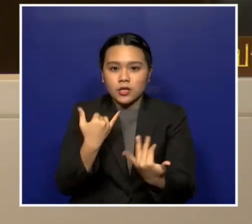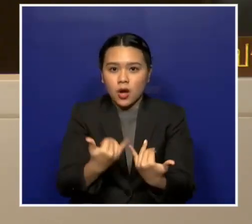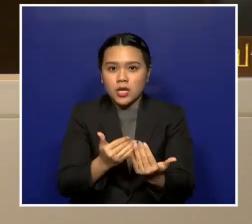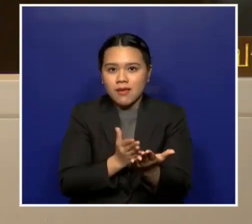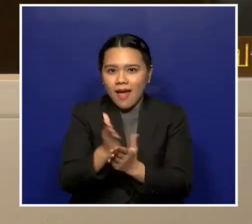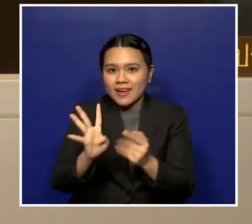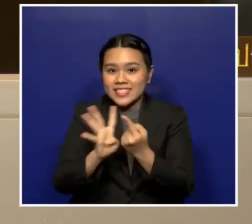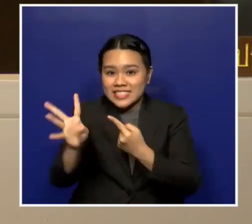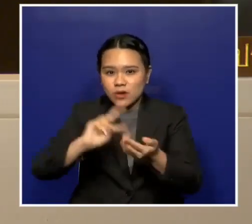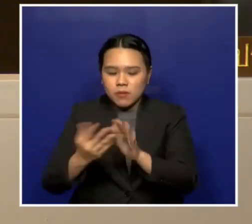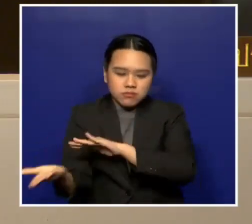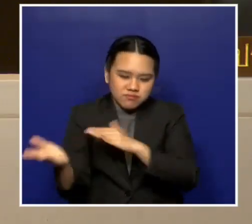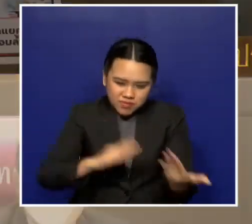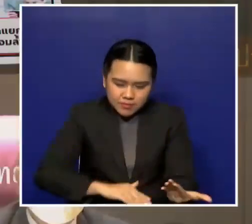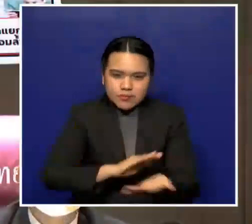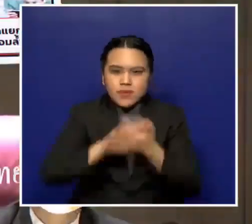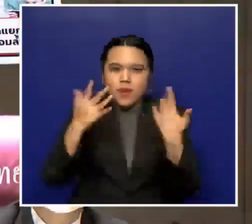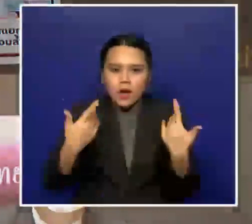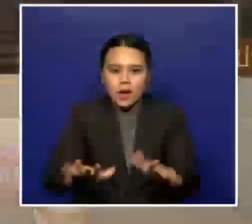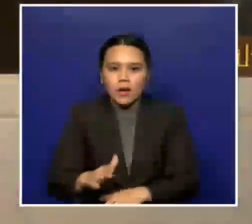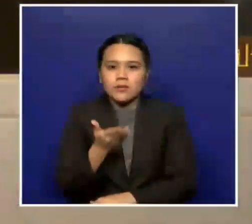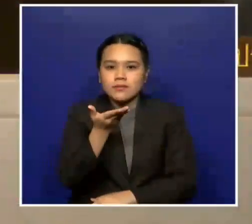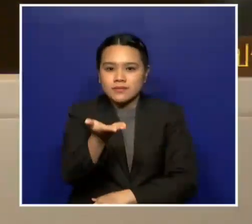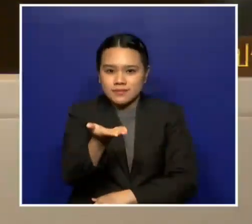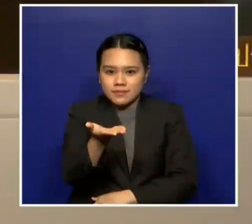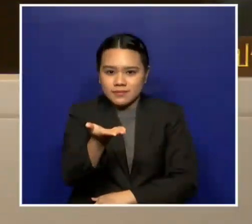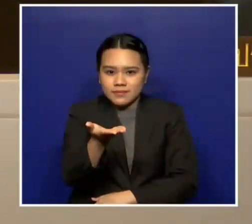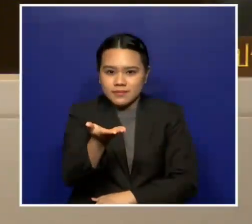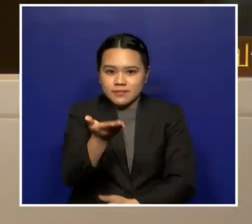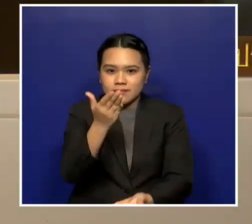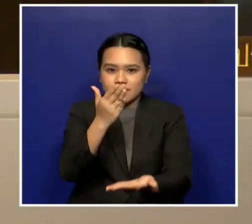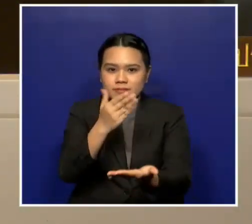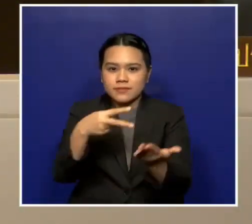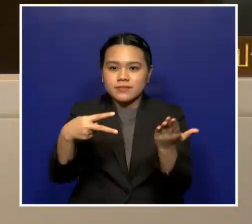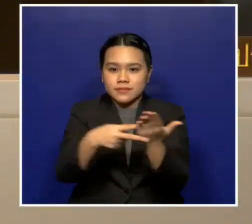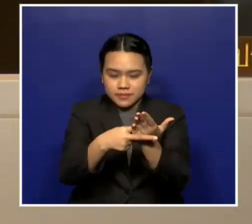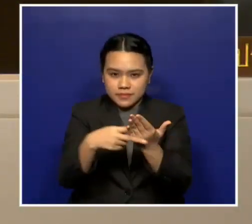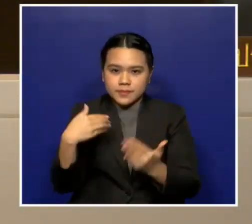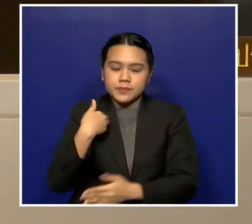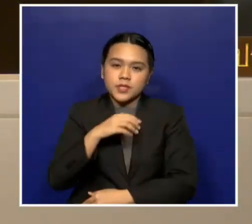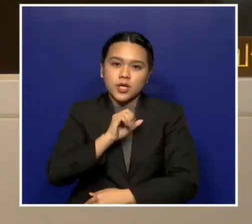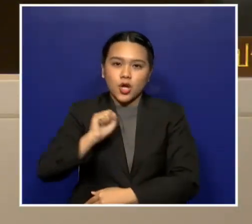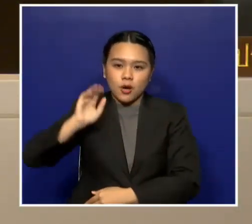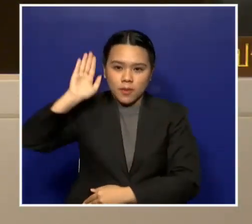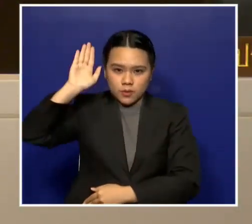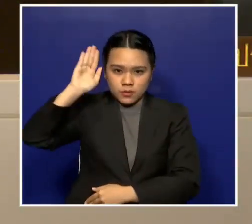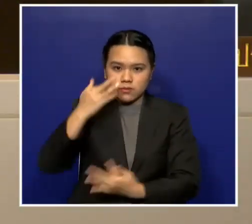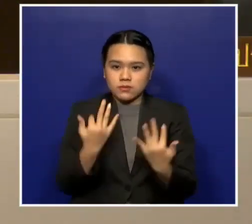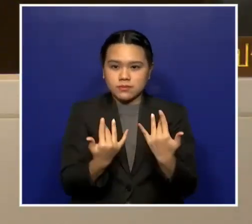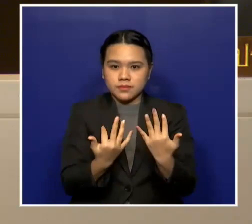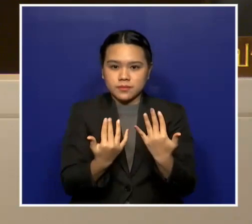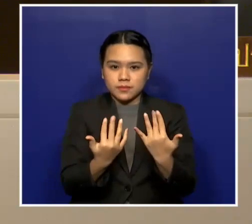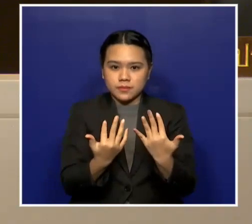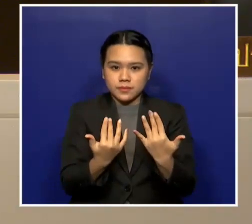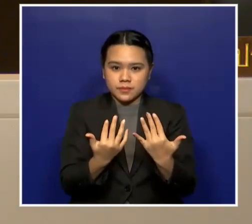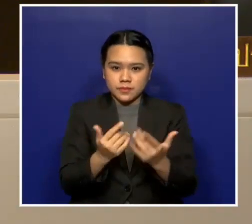วมันสุดไปแล้ว ประท้วงครับ ท่านสลันครับมีท่านสมาชิกประท้วงรอสักครู่นะครับ เอ๊ะผ